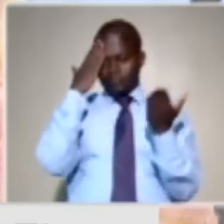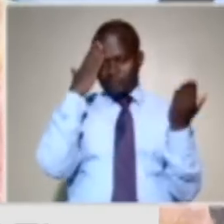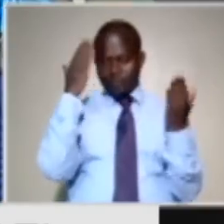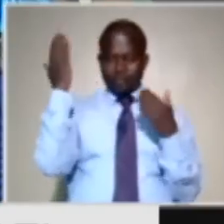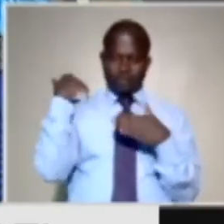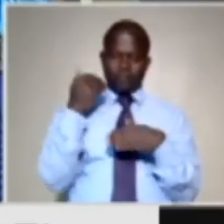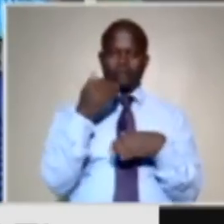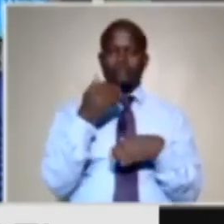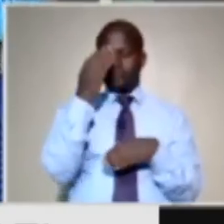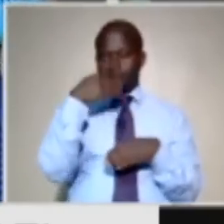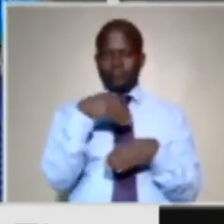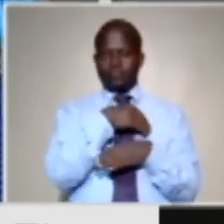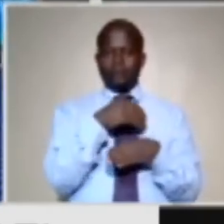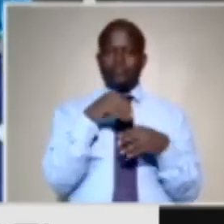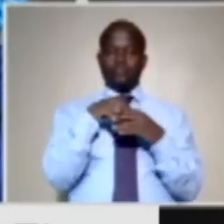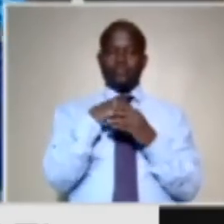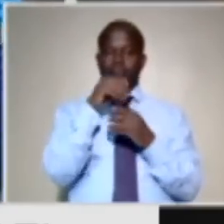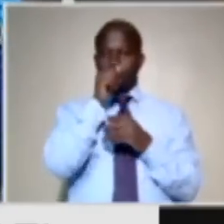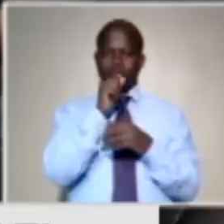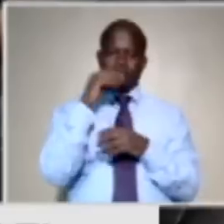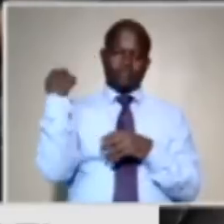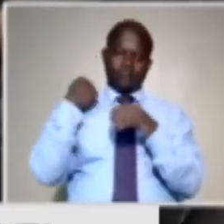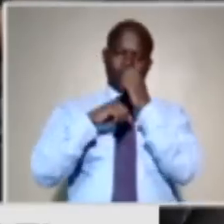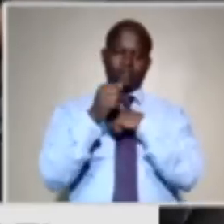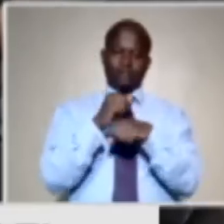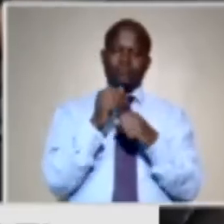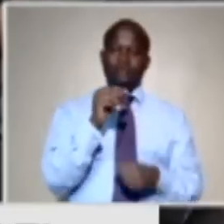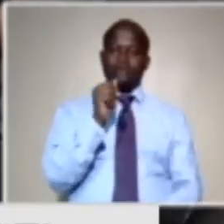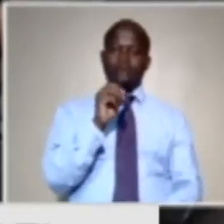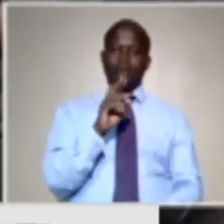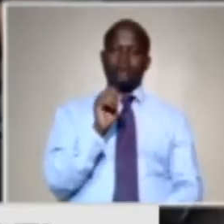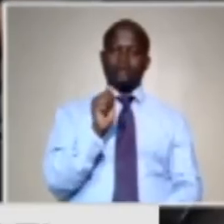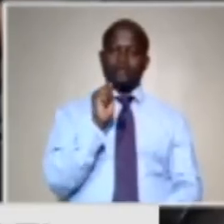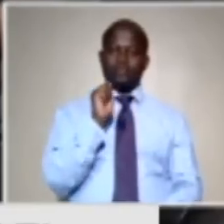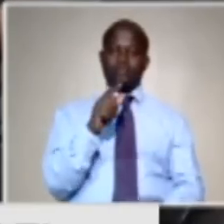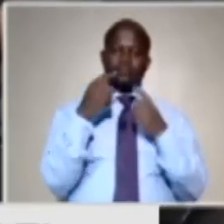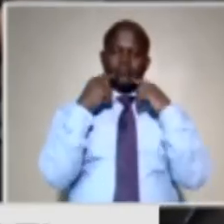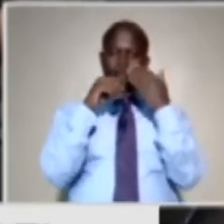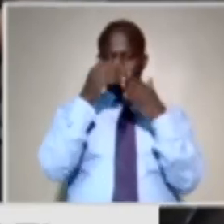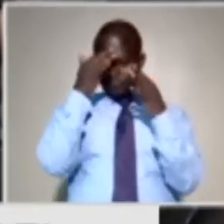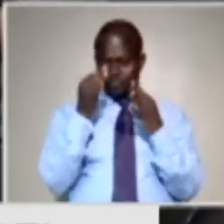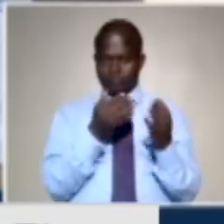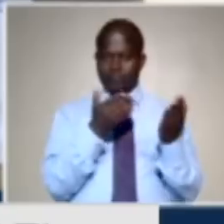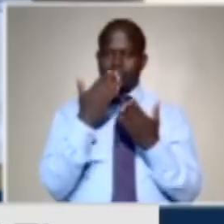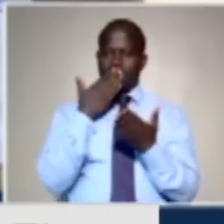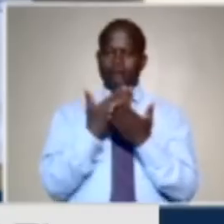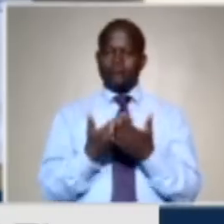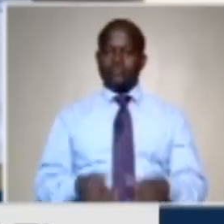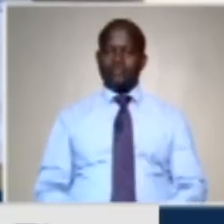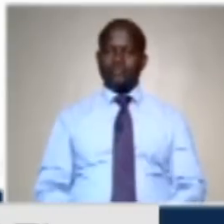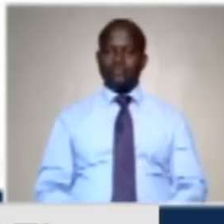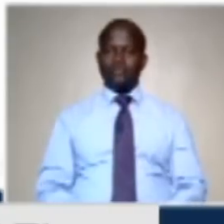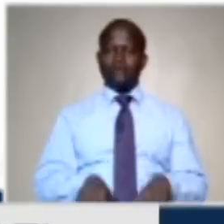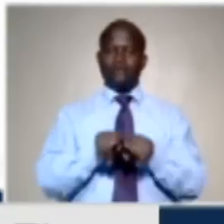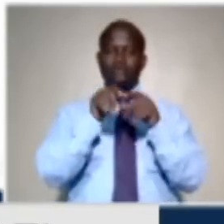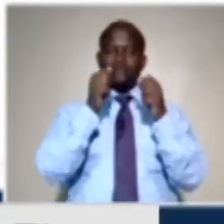kuba umupadiri. Umunyamabanga nshingwabikorwa wa Ibuka Naftali Ahishakiye avuga ko iki cyemezo bacyakiriye neza.